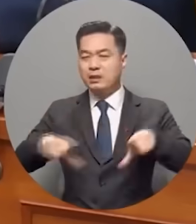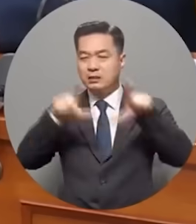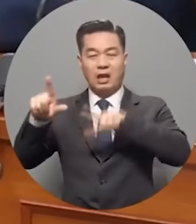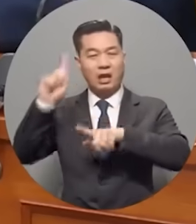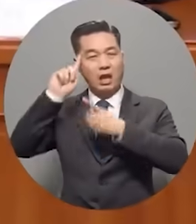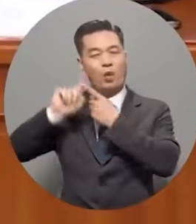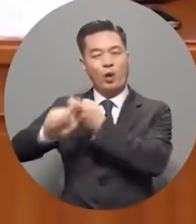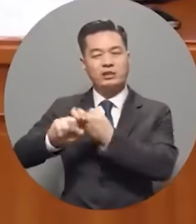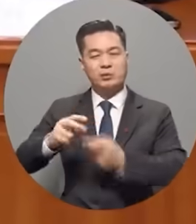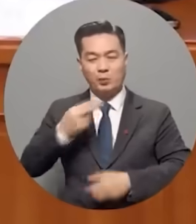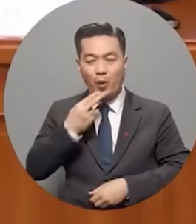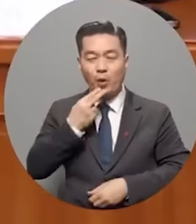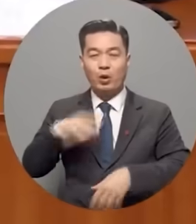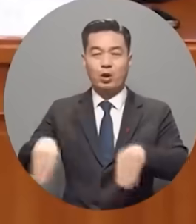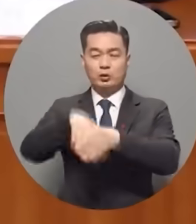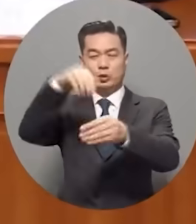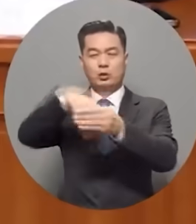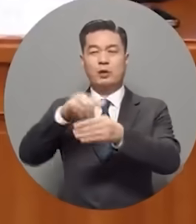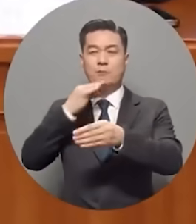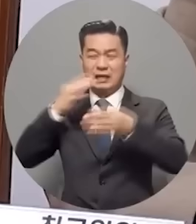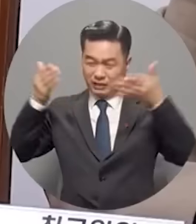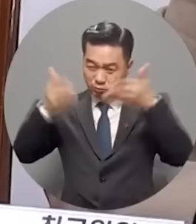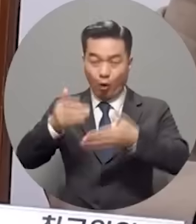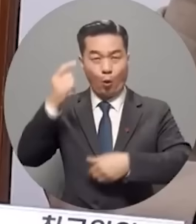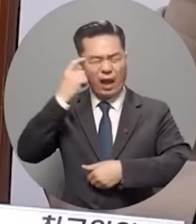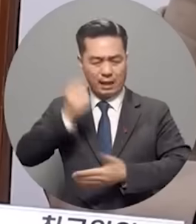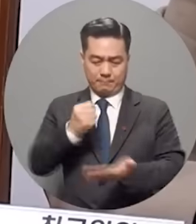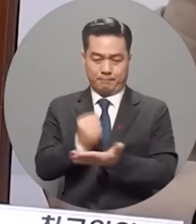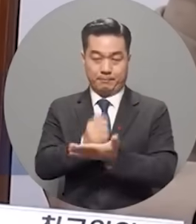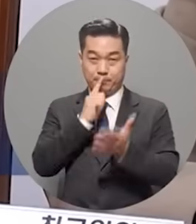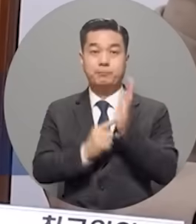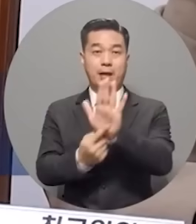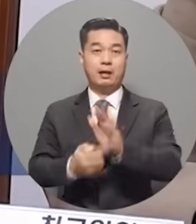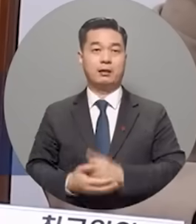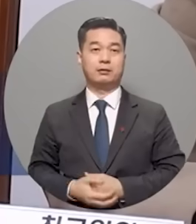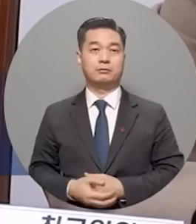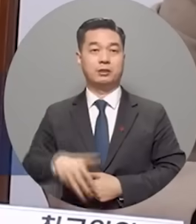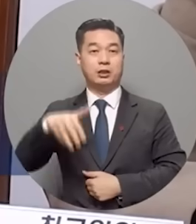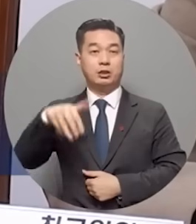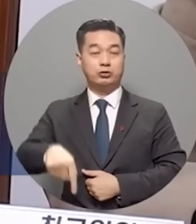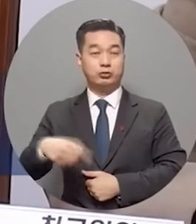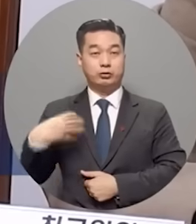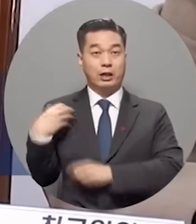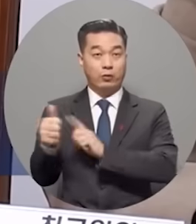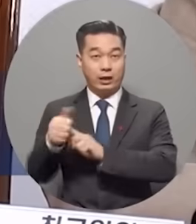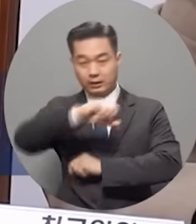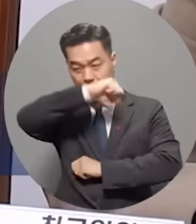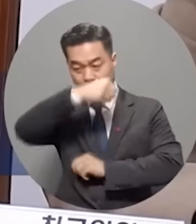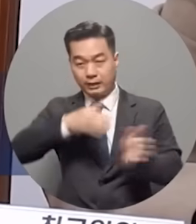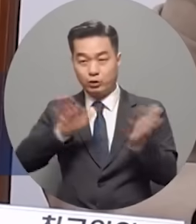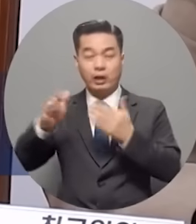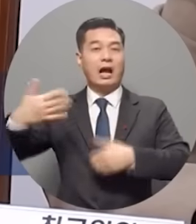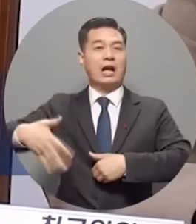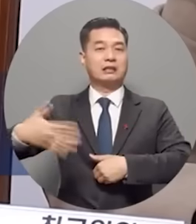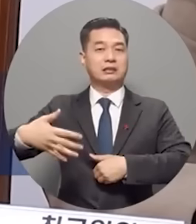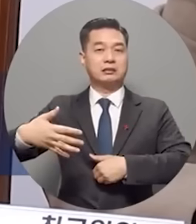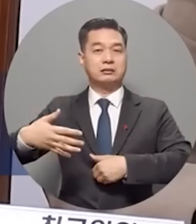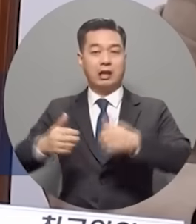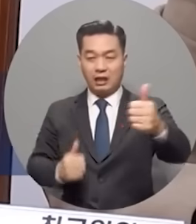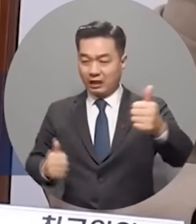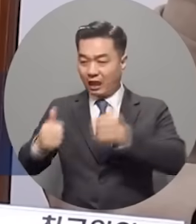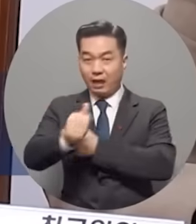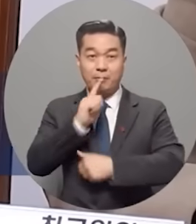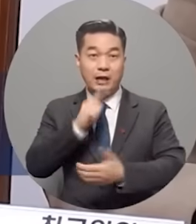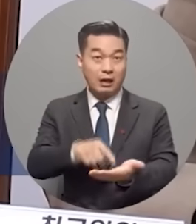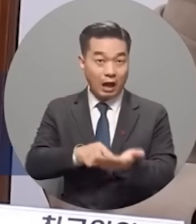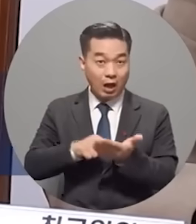없고 총선에만 관심이 있냐고 비판했습니다. 추경호 장관 지금 예산도 처리 안 됐는데 개각설 나오고 총선